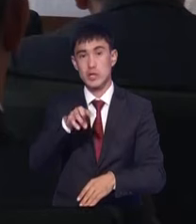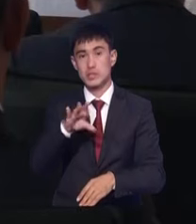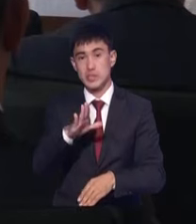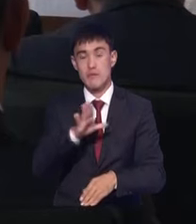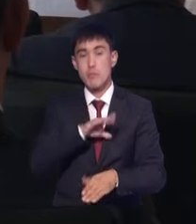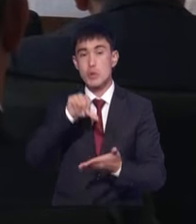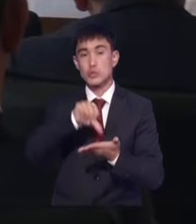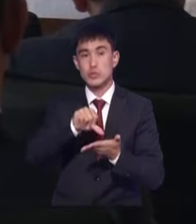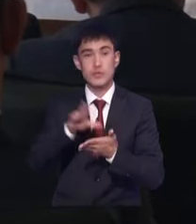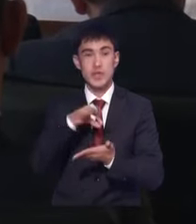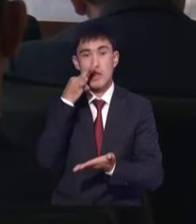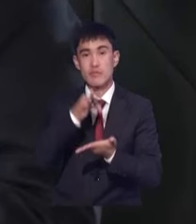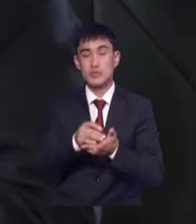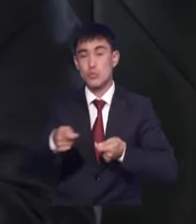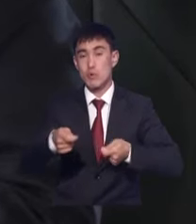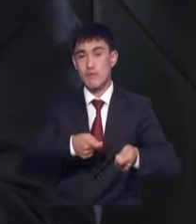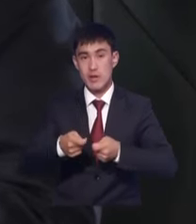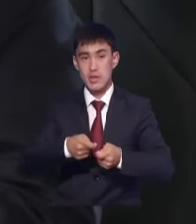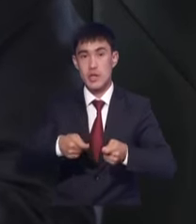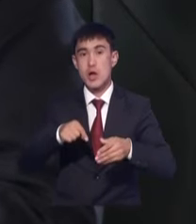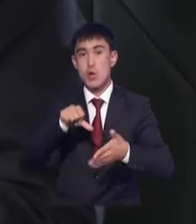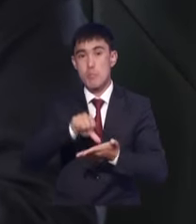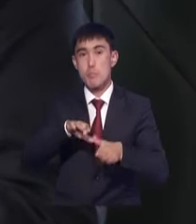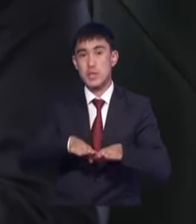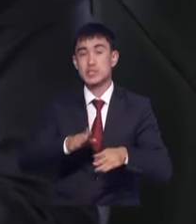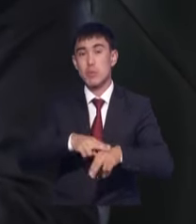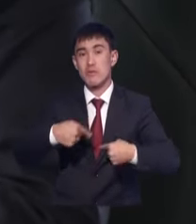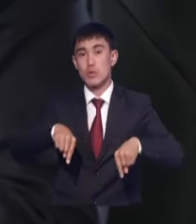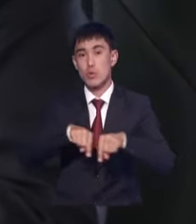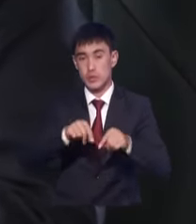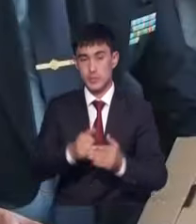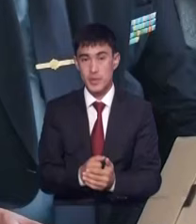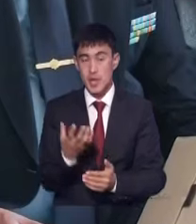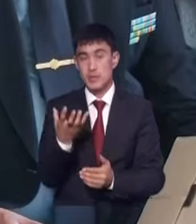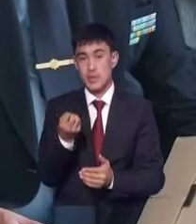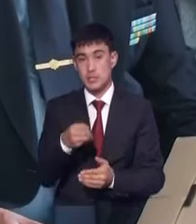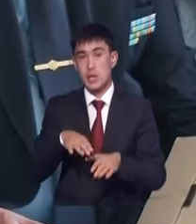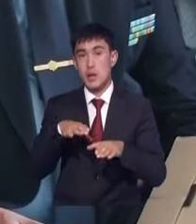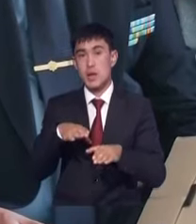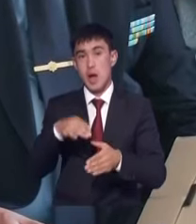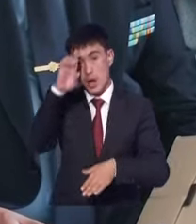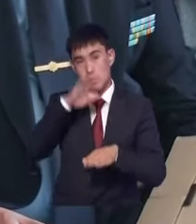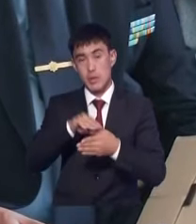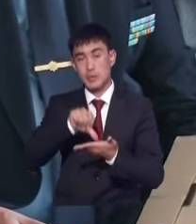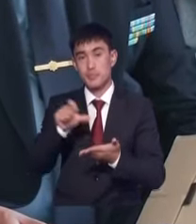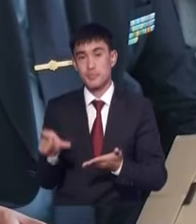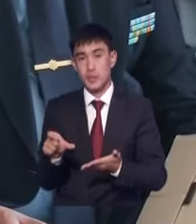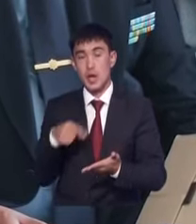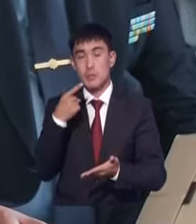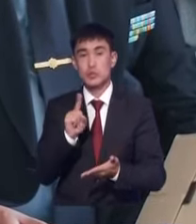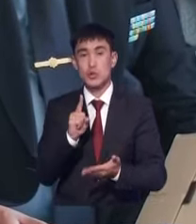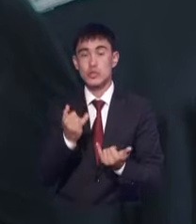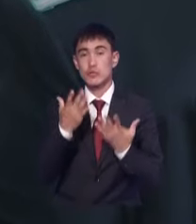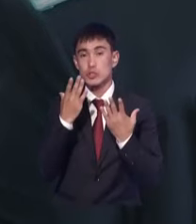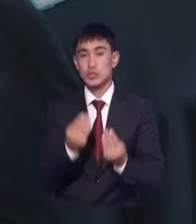Султангазиева присутствовали все ответственные управления и руководство местных правоохранительных органов, а также представители акимата. Следует отметить, что